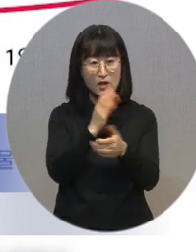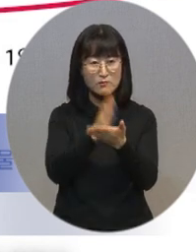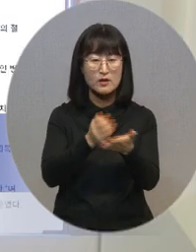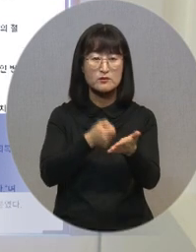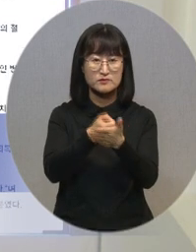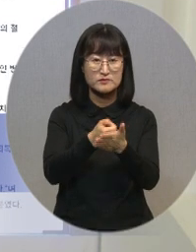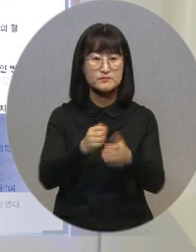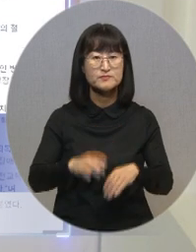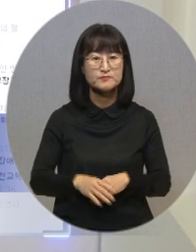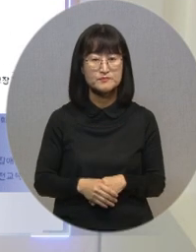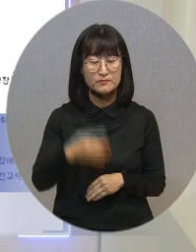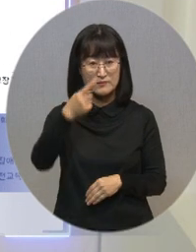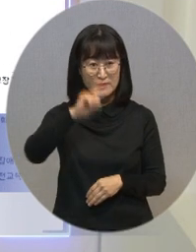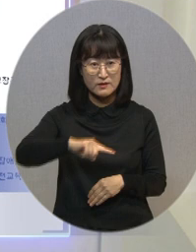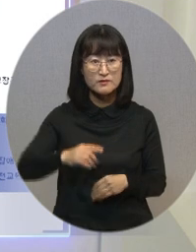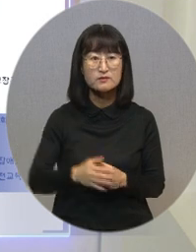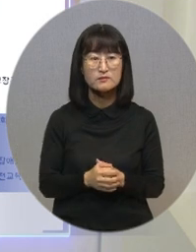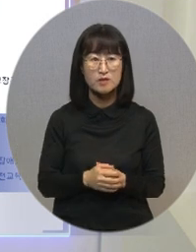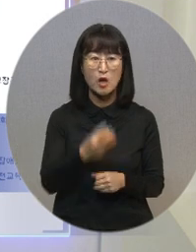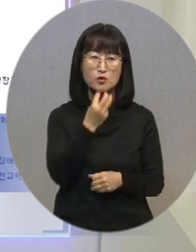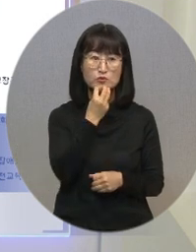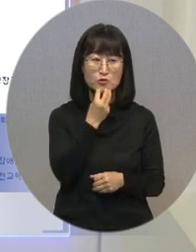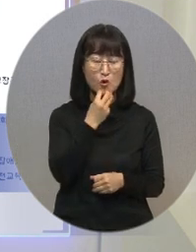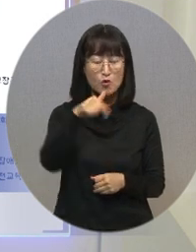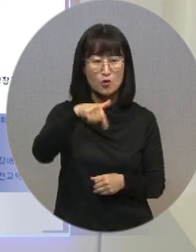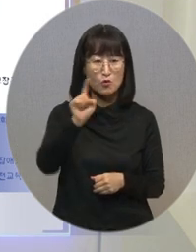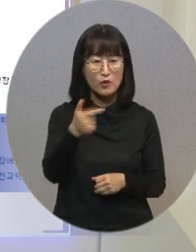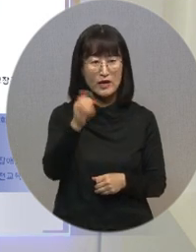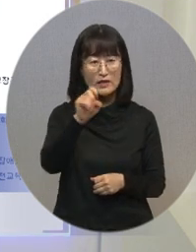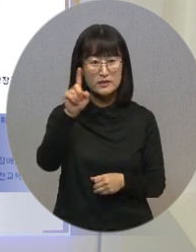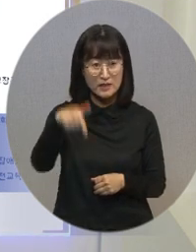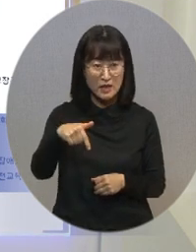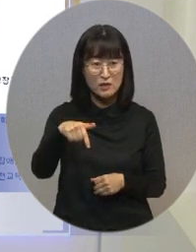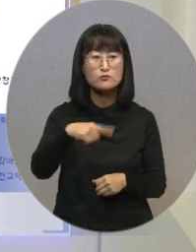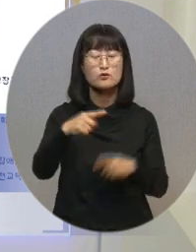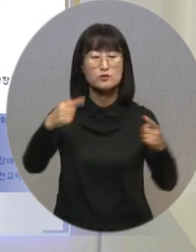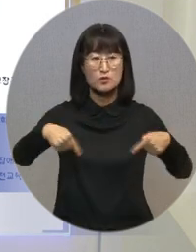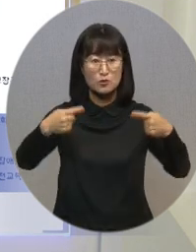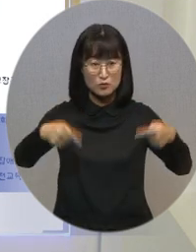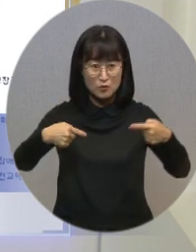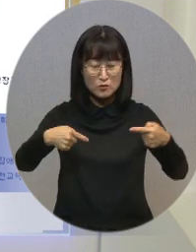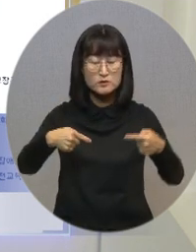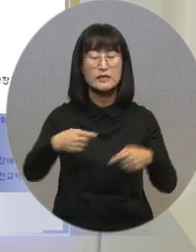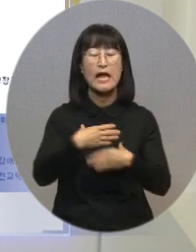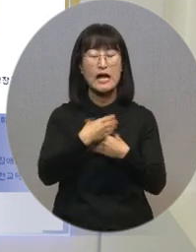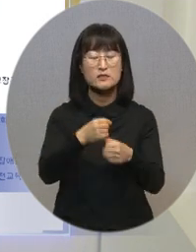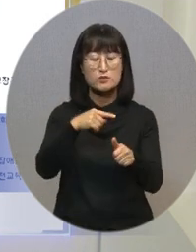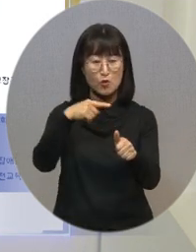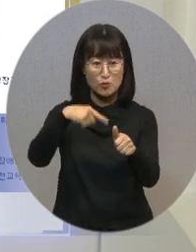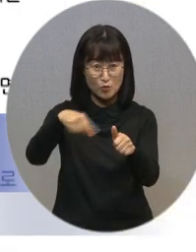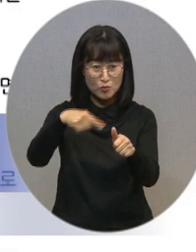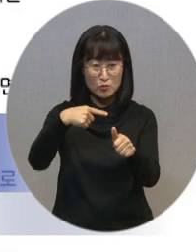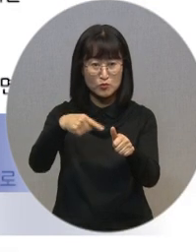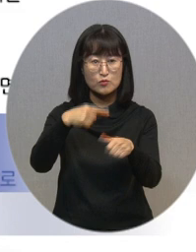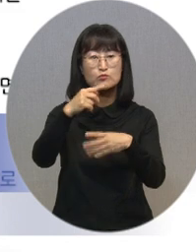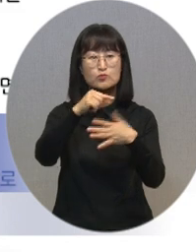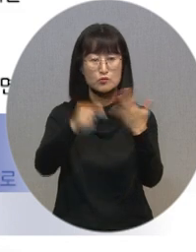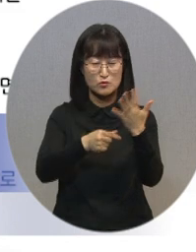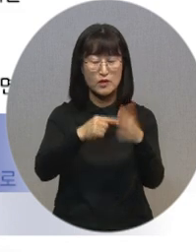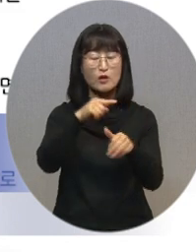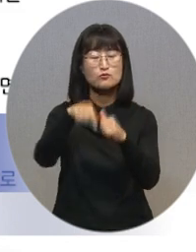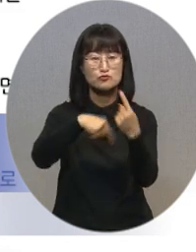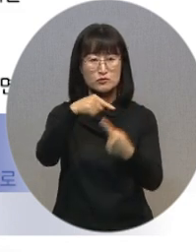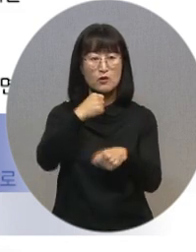결정됩니다 다음 뉴스입니다 서울 관악구가 전동보장구 안전교육 프로그램을 운영합니다 안전